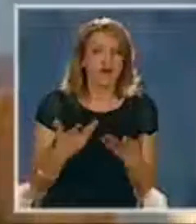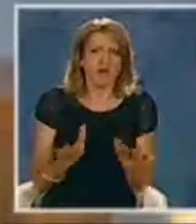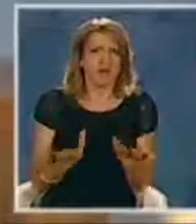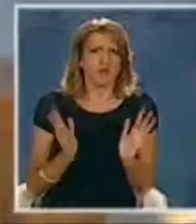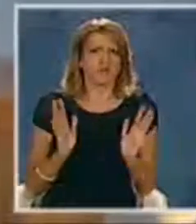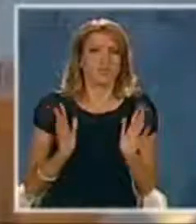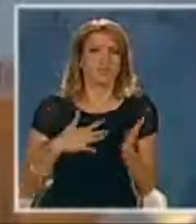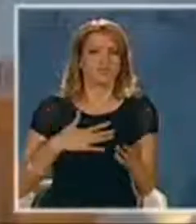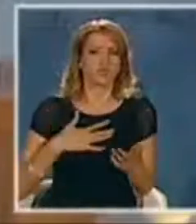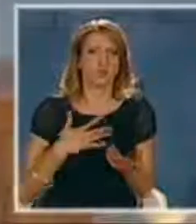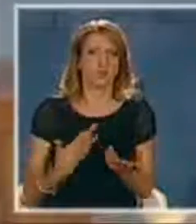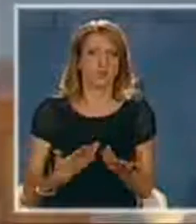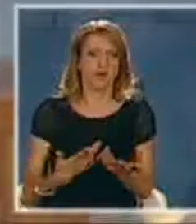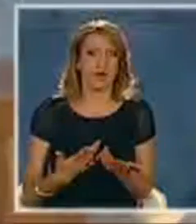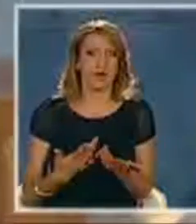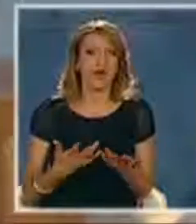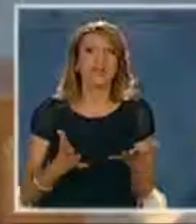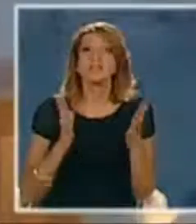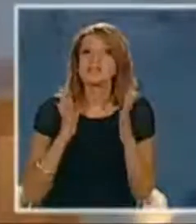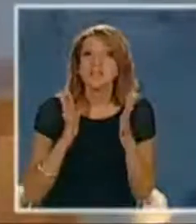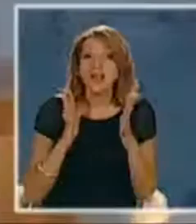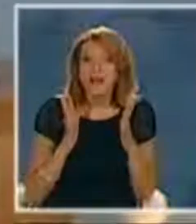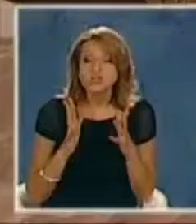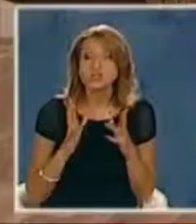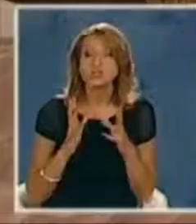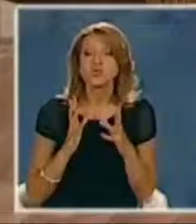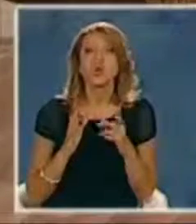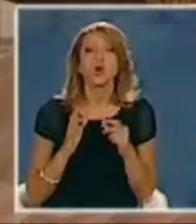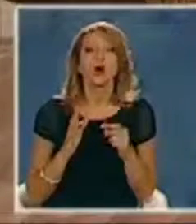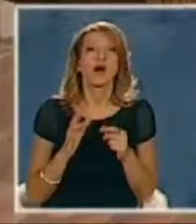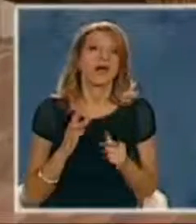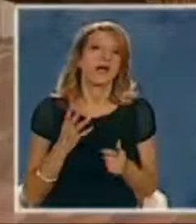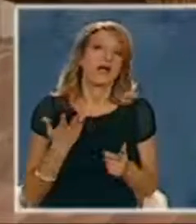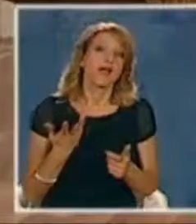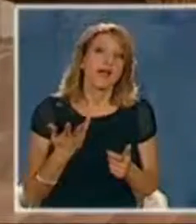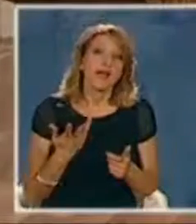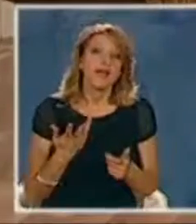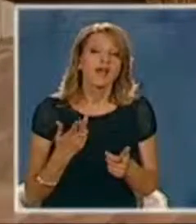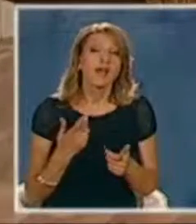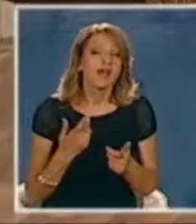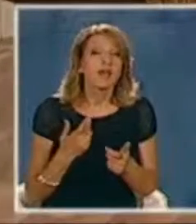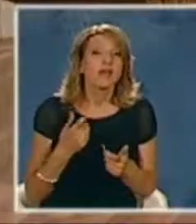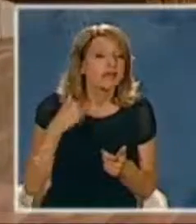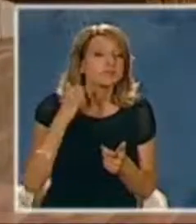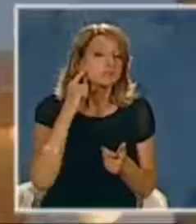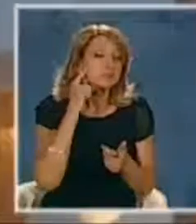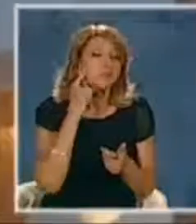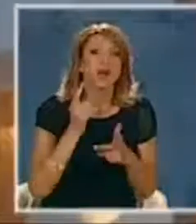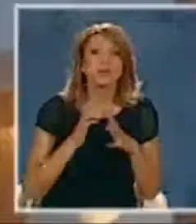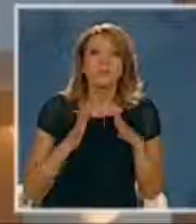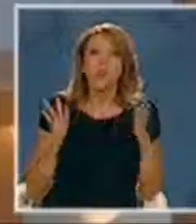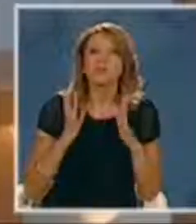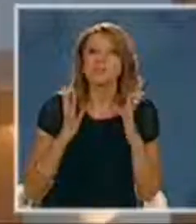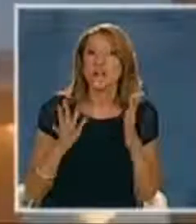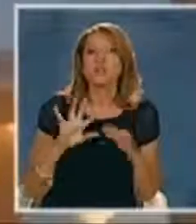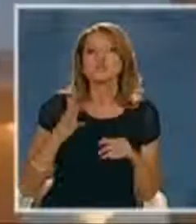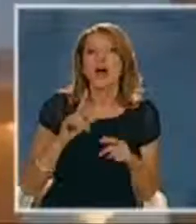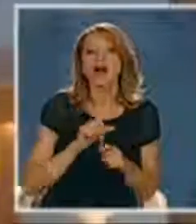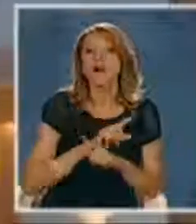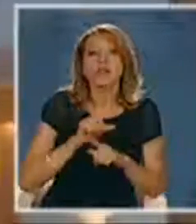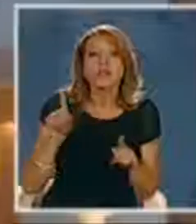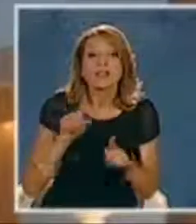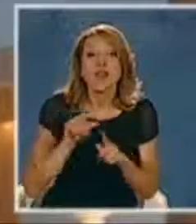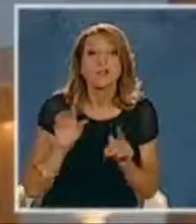страшно има? Ами няма нищо страшно. То страшно според мен, извинявай, че ти позволявам моето мнение да кажа, но мисля, че е много страшно, ако няма такива